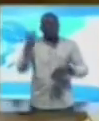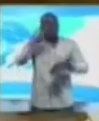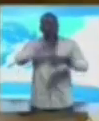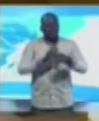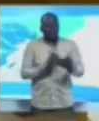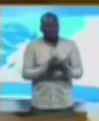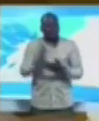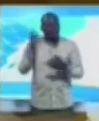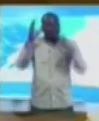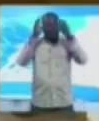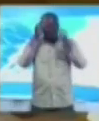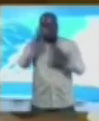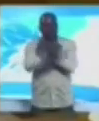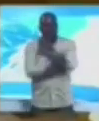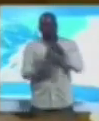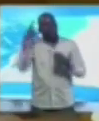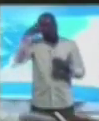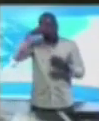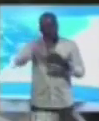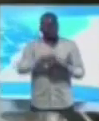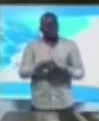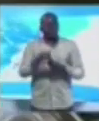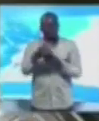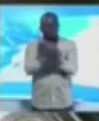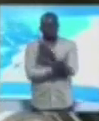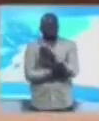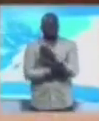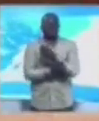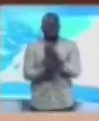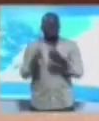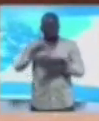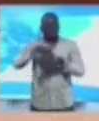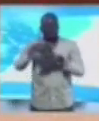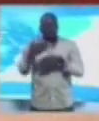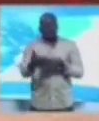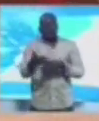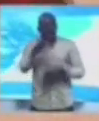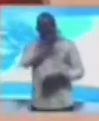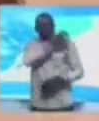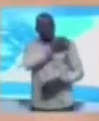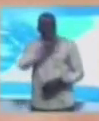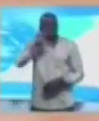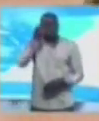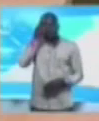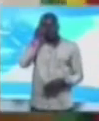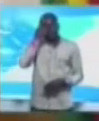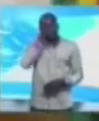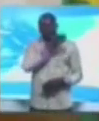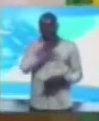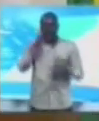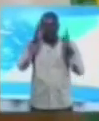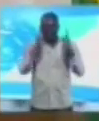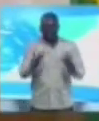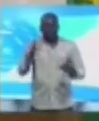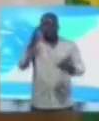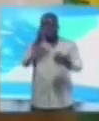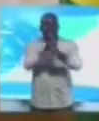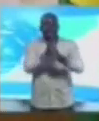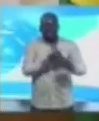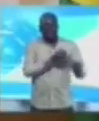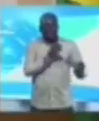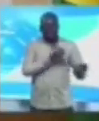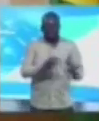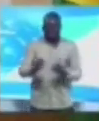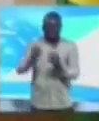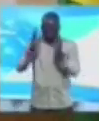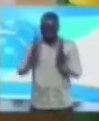États-Unis d'Amérique à son pays. À la suite de l'ambassadeur cubain, le chef du gouvernement burkinabé a reçu la directrice des opérations de la